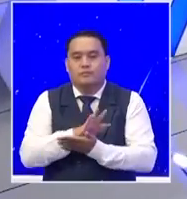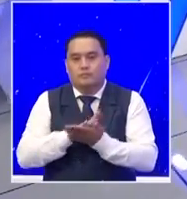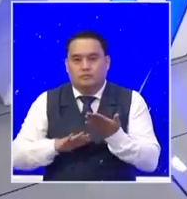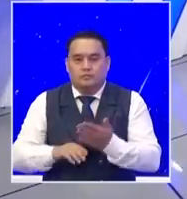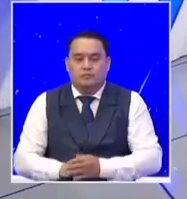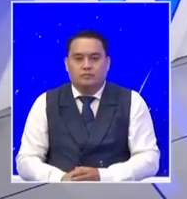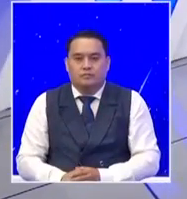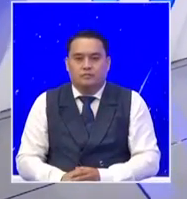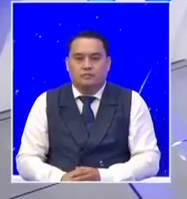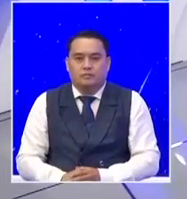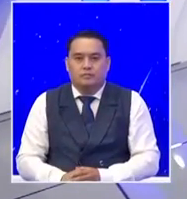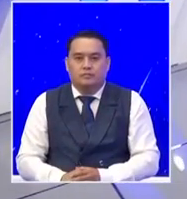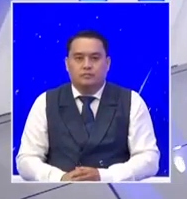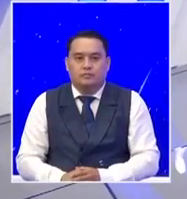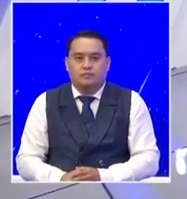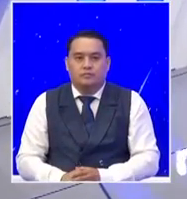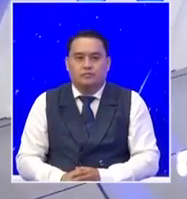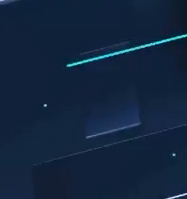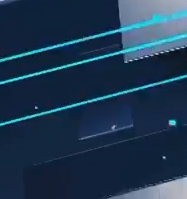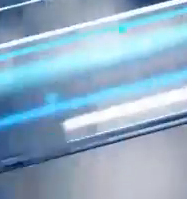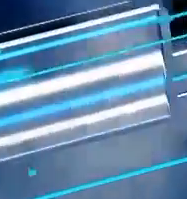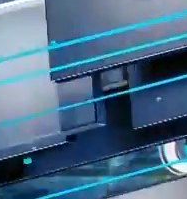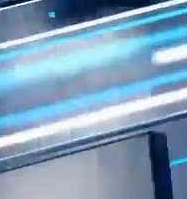начале выпуска коротко о главных темах.